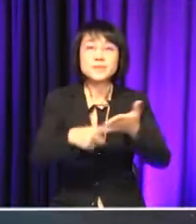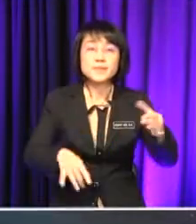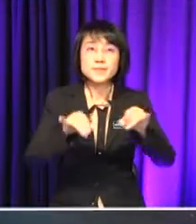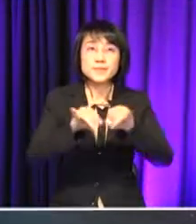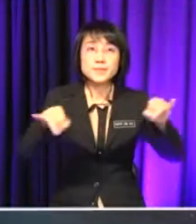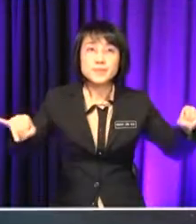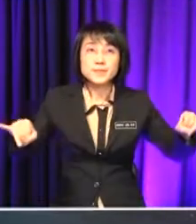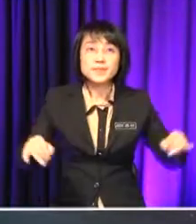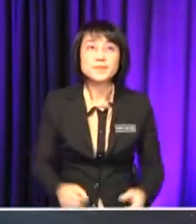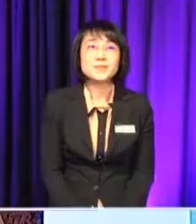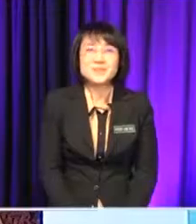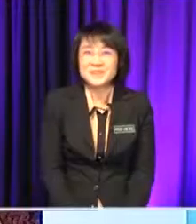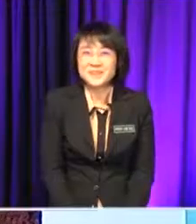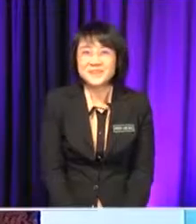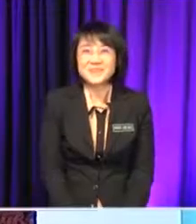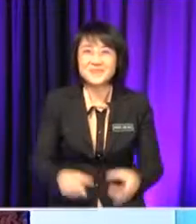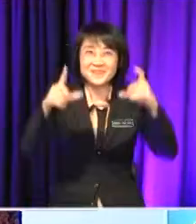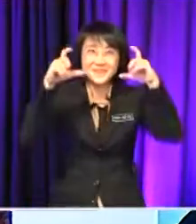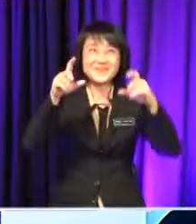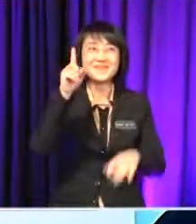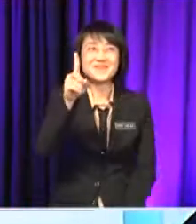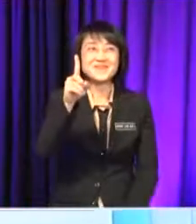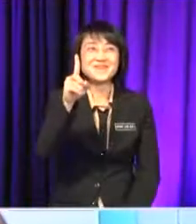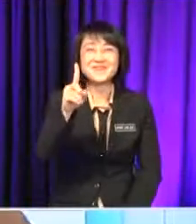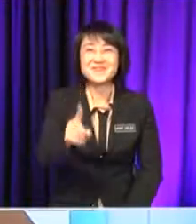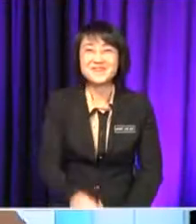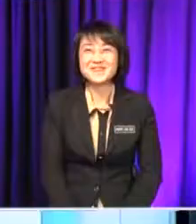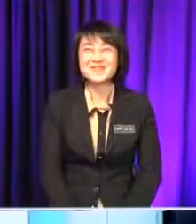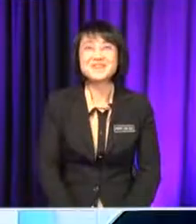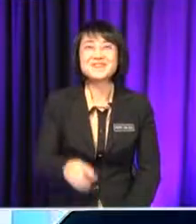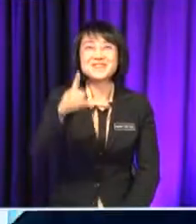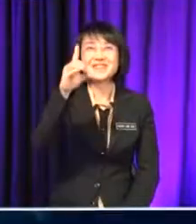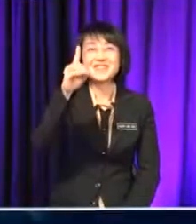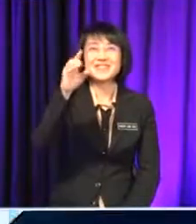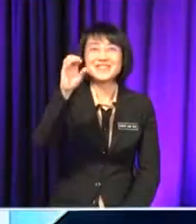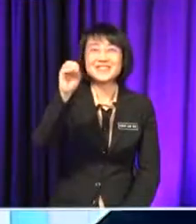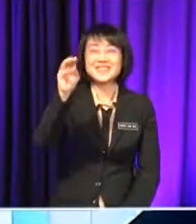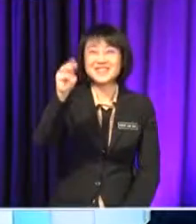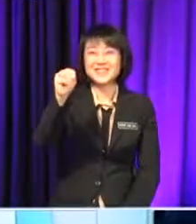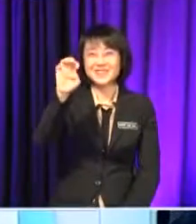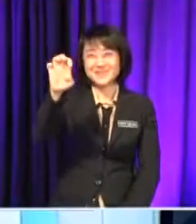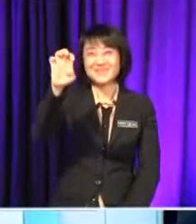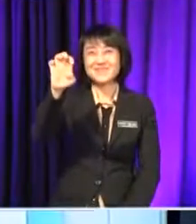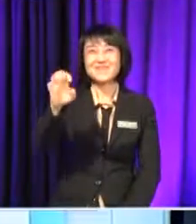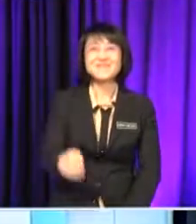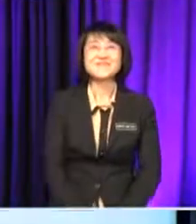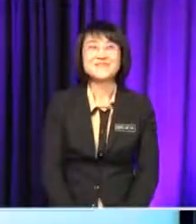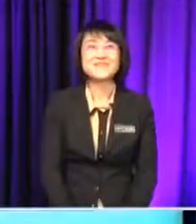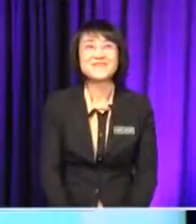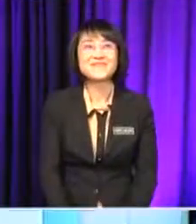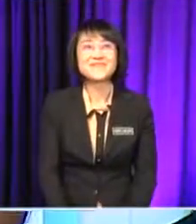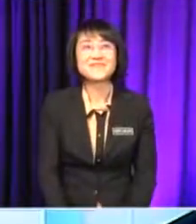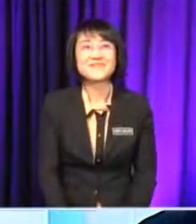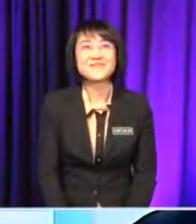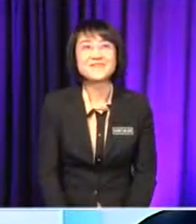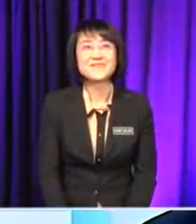Bulat. Bulat, cikgu. Bukan bulat. Bukan. Salah. Dome. Dome. Dome. Saya pula yang salah. Okay? Baik, cikgu. Ini kamera